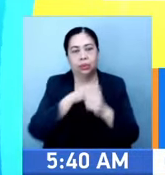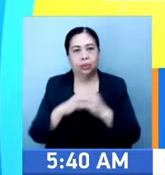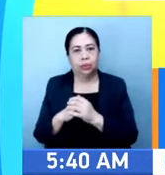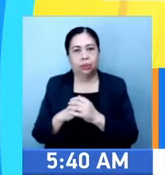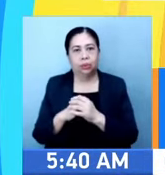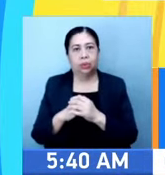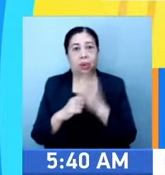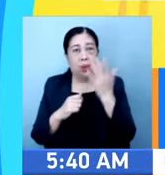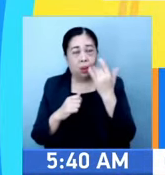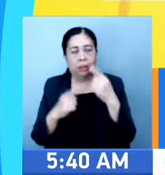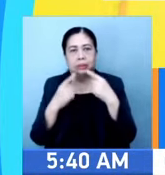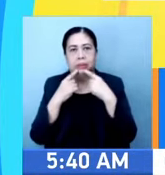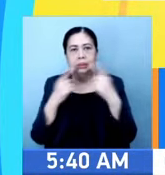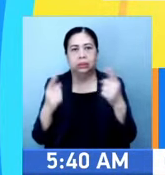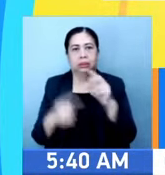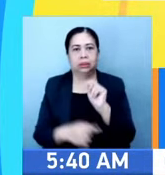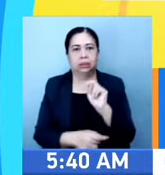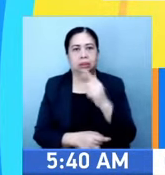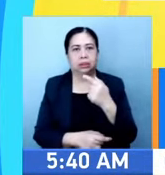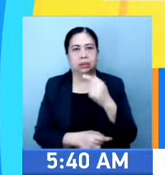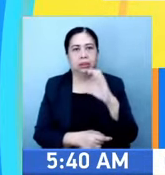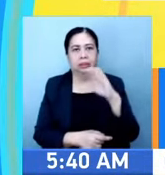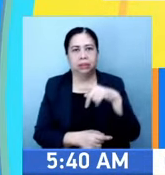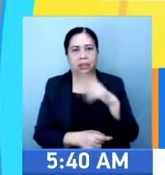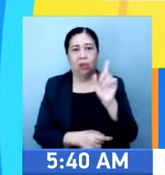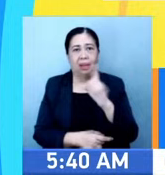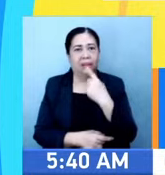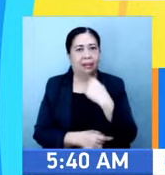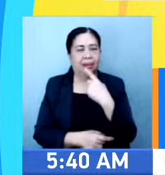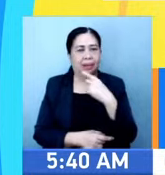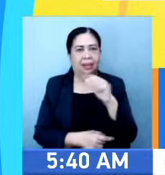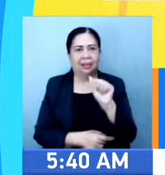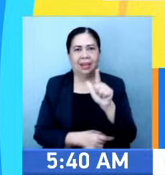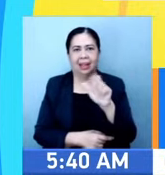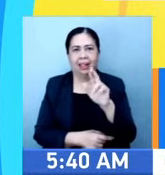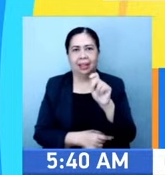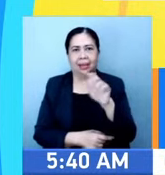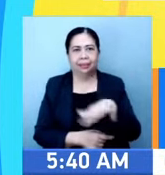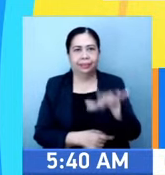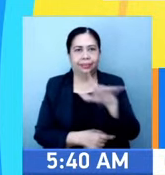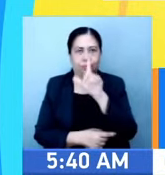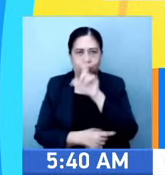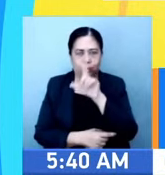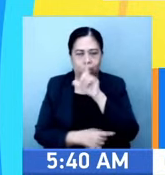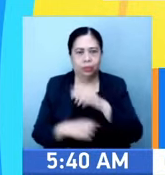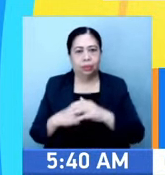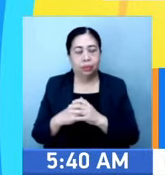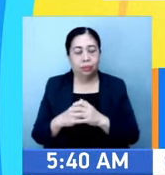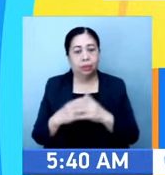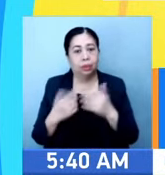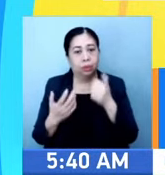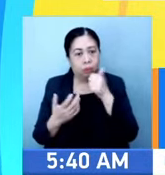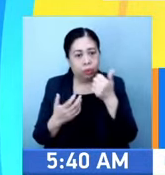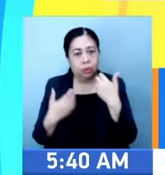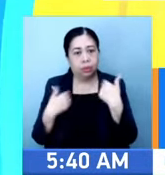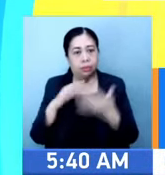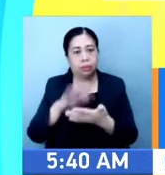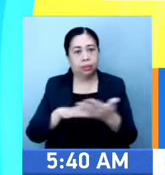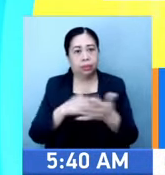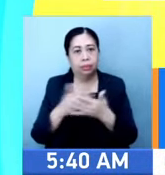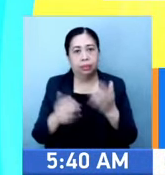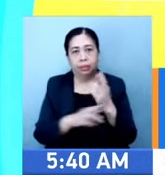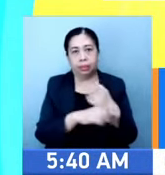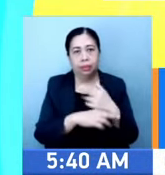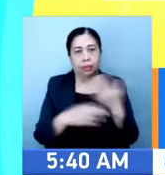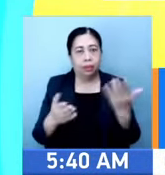pagdedeklara ng NGCP ng Red Alert sa Luzon Grid. Ngayong araw naman hanggang bukas, naka-schedule ang kanilang maintenance sa Santa Rosa,